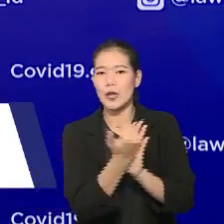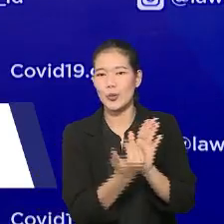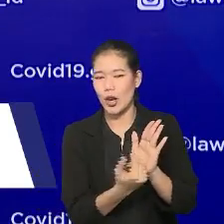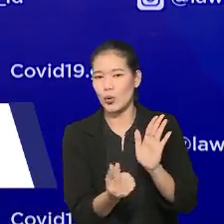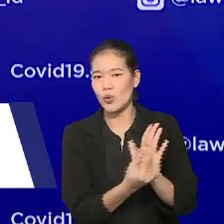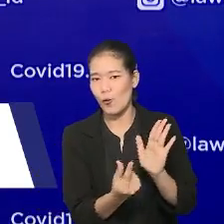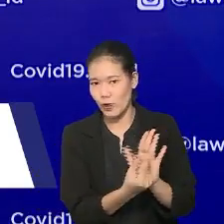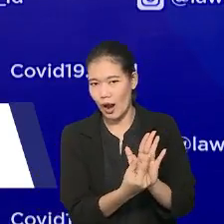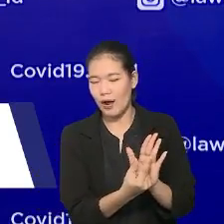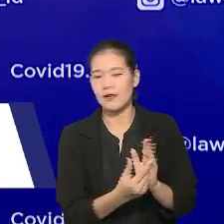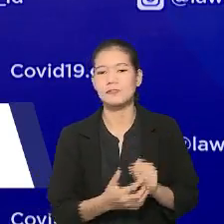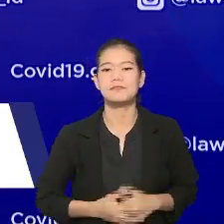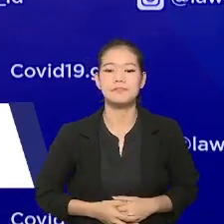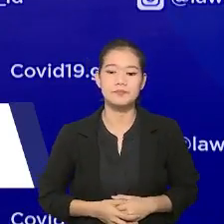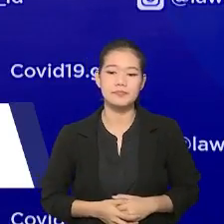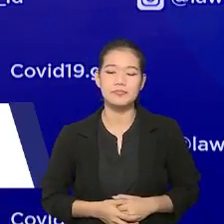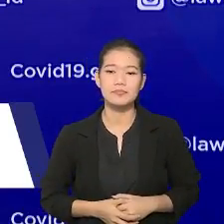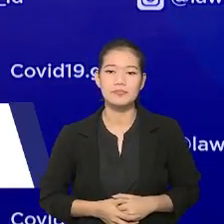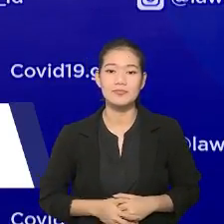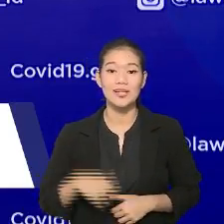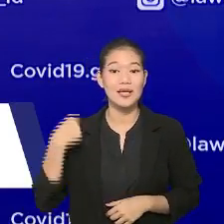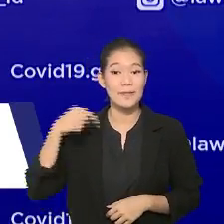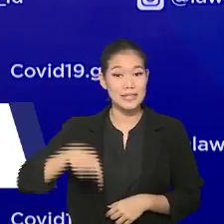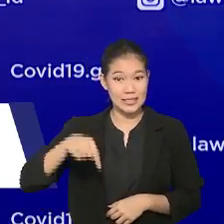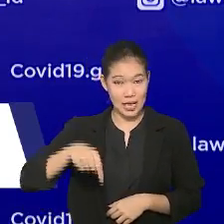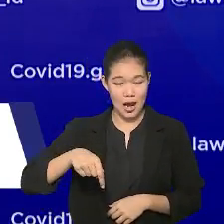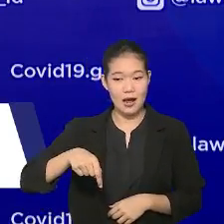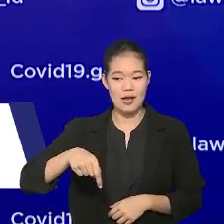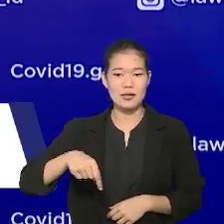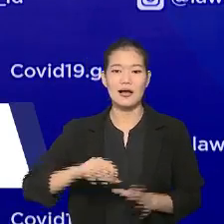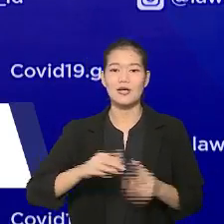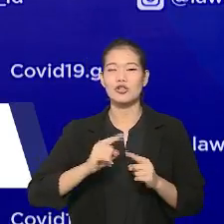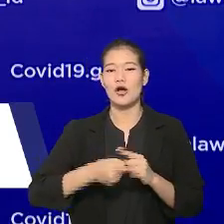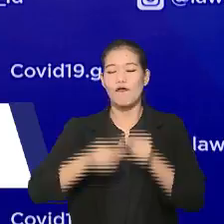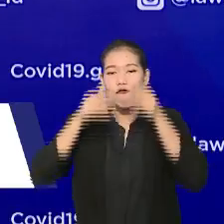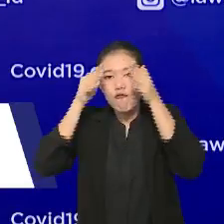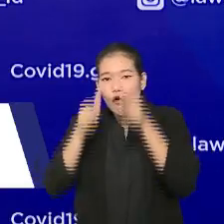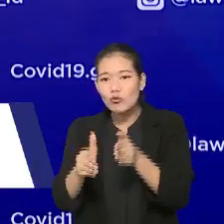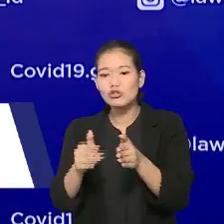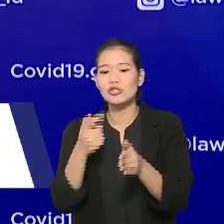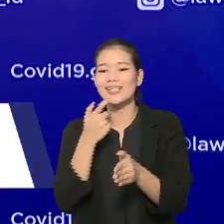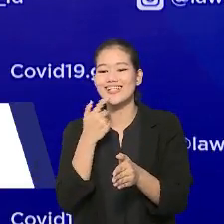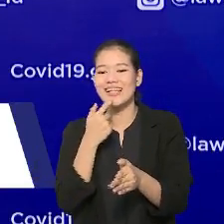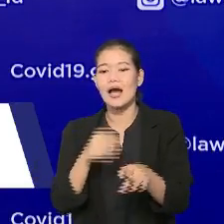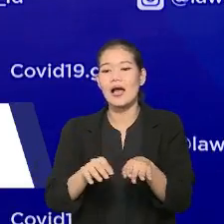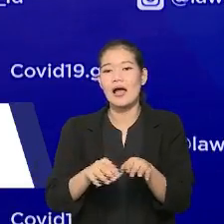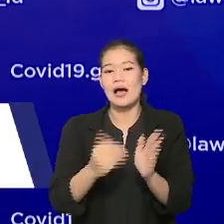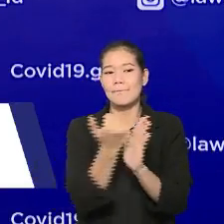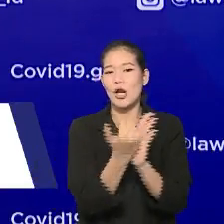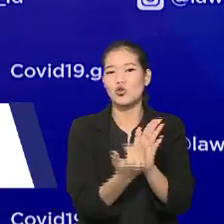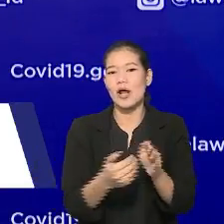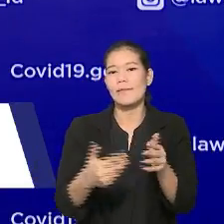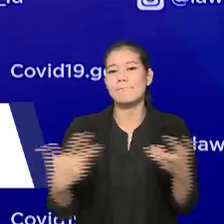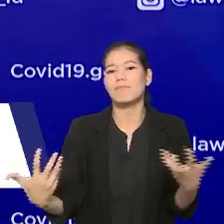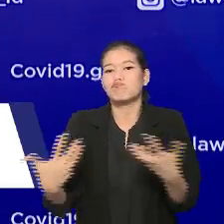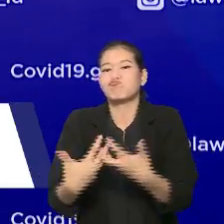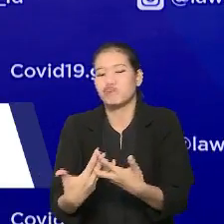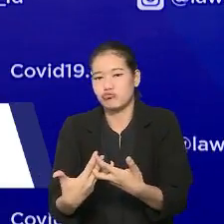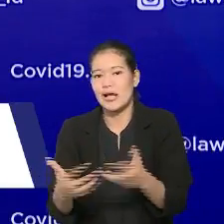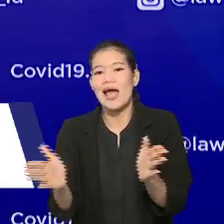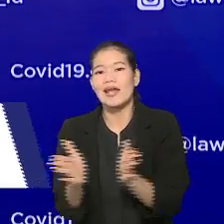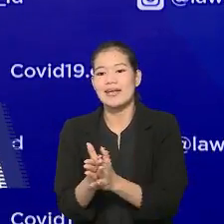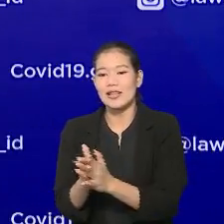perundang-undangan yang berlaku. Saat ini, Satgas berfokus pada penyesuaian kebijakan serta